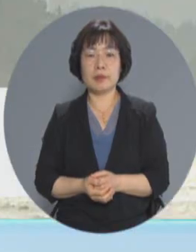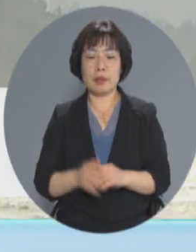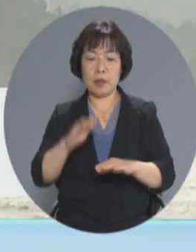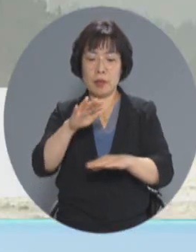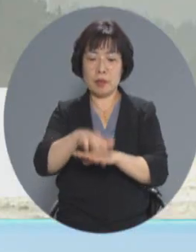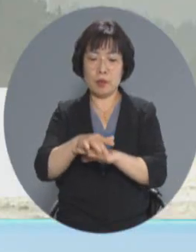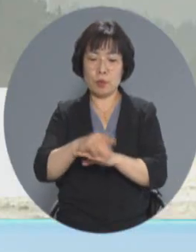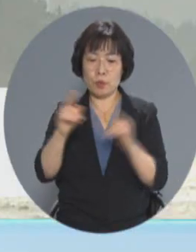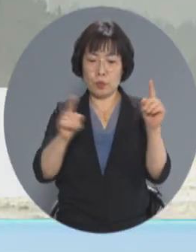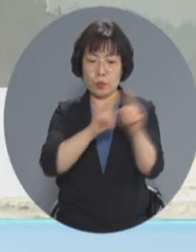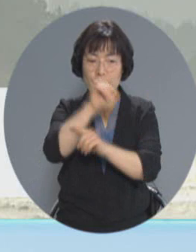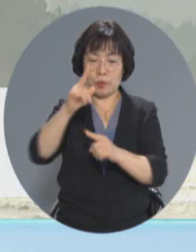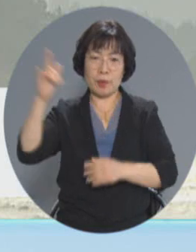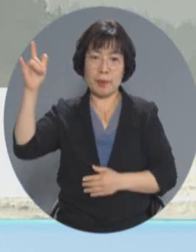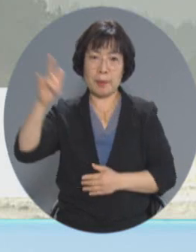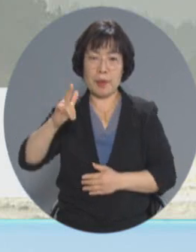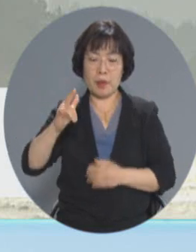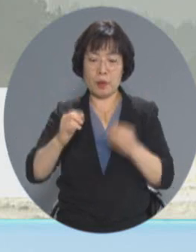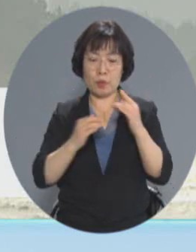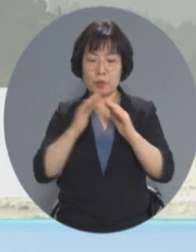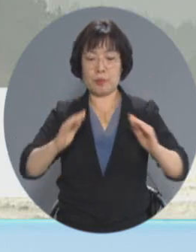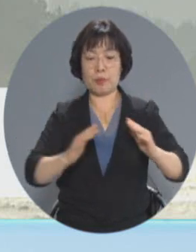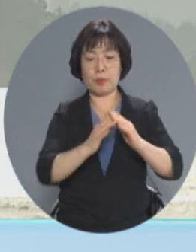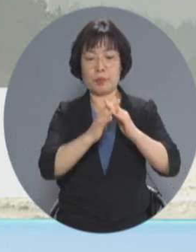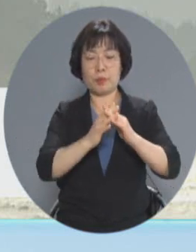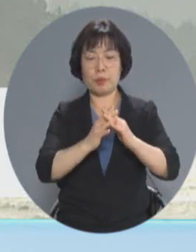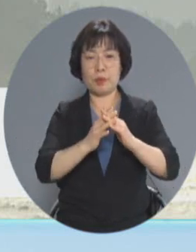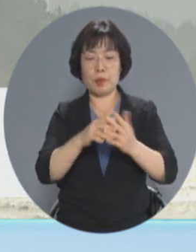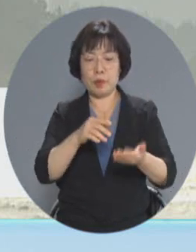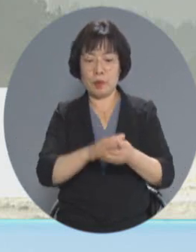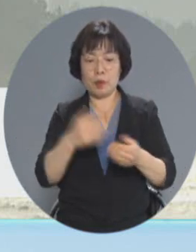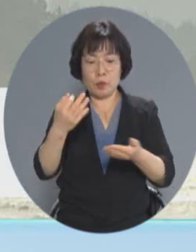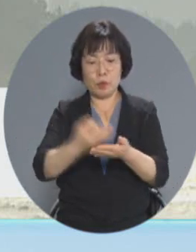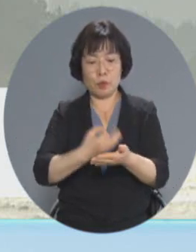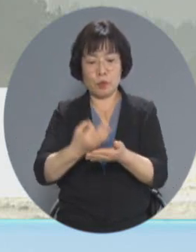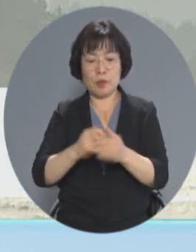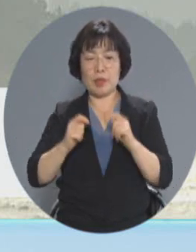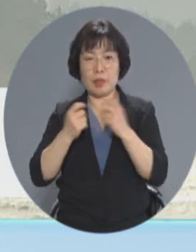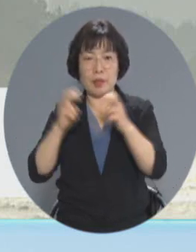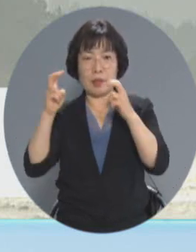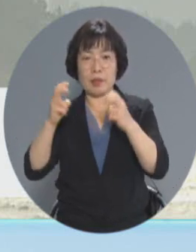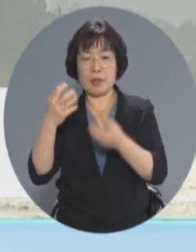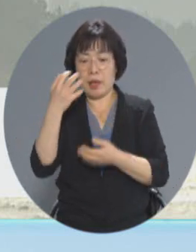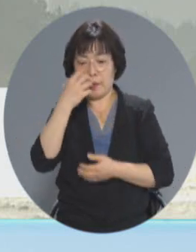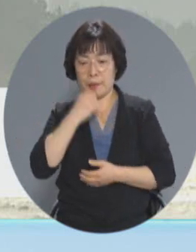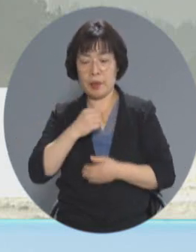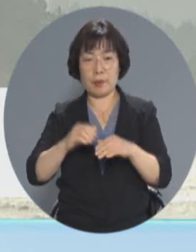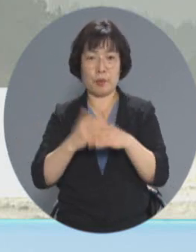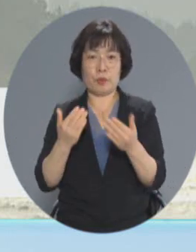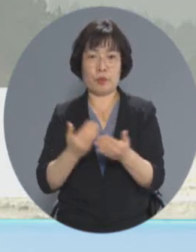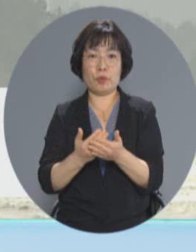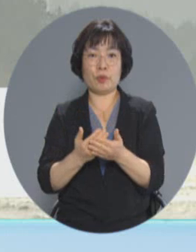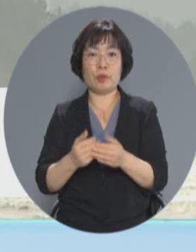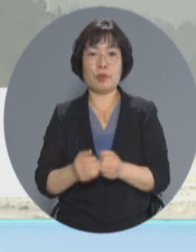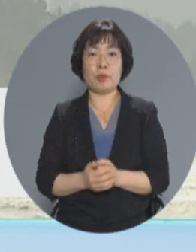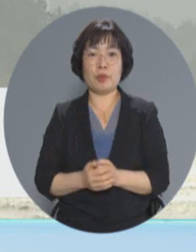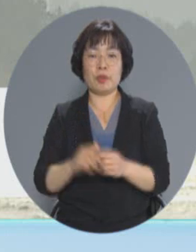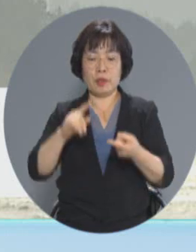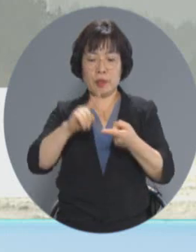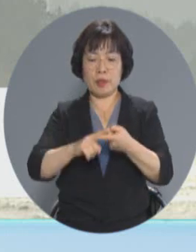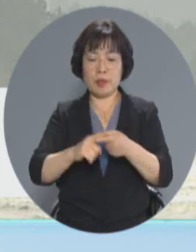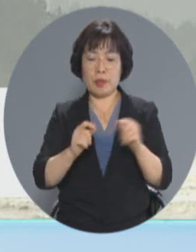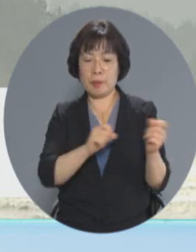농어촌이 풍력과 태양광 난개발로 몸살을 앓고 있지만 수익은 민간 기업이 독차지하고 있습니다. 이